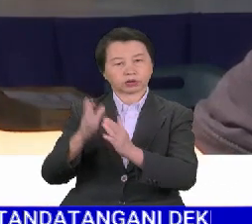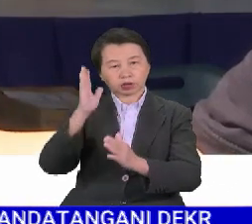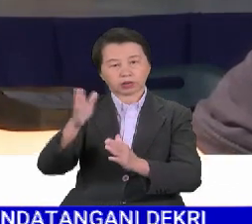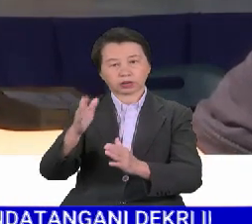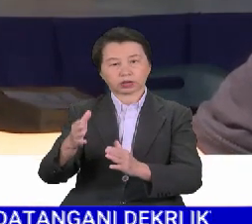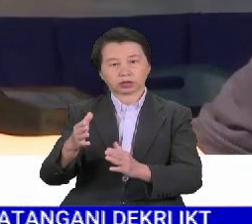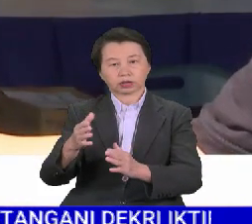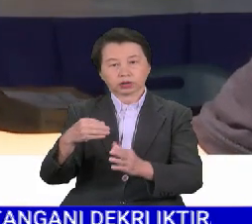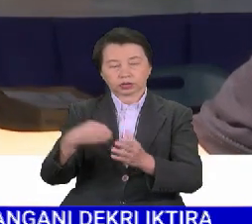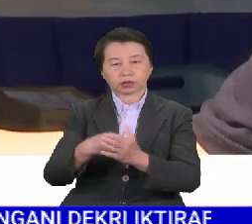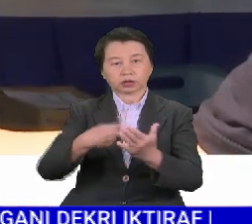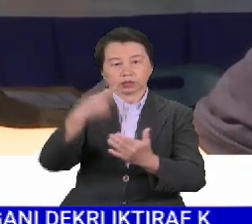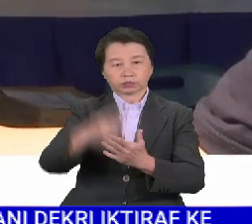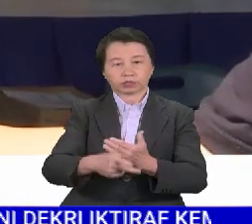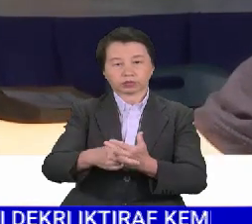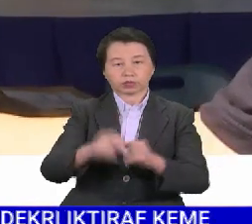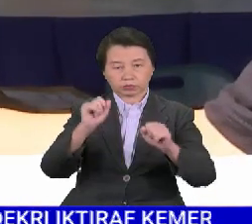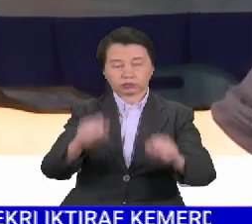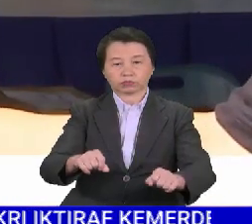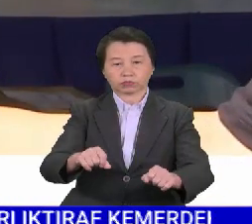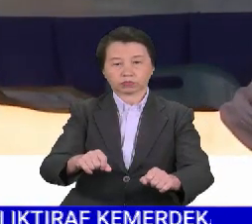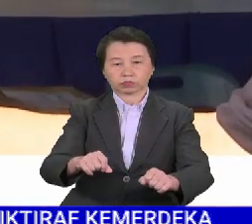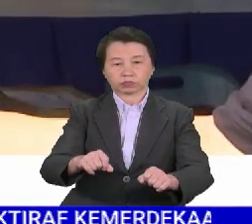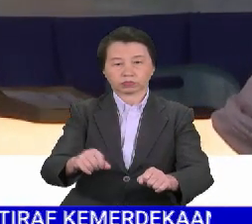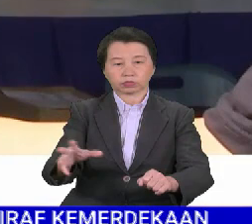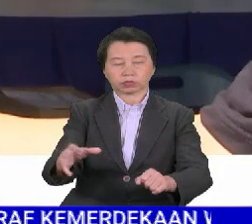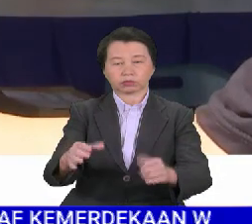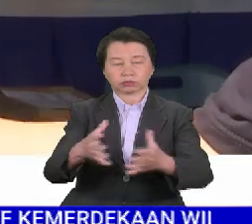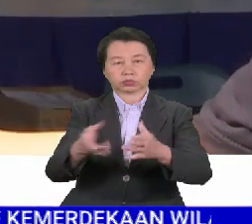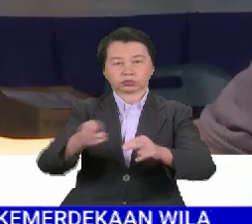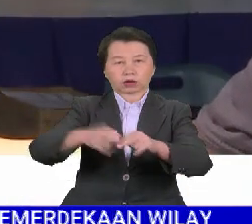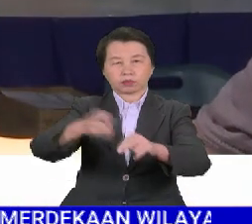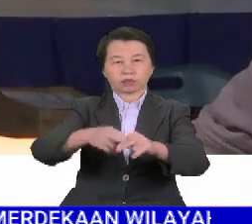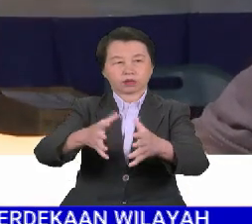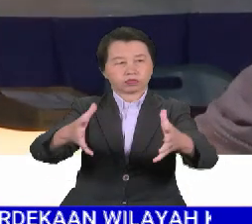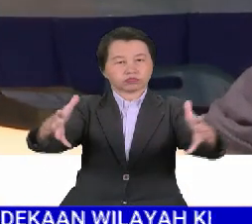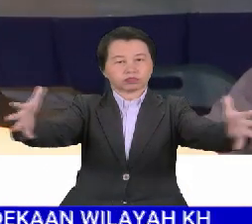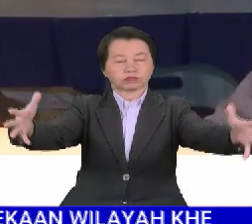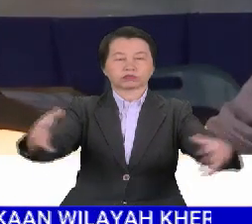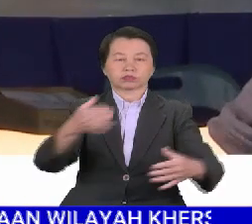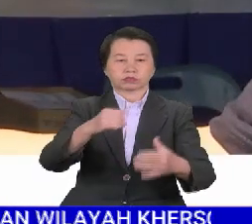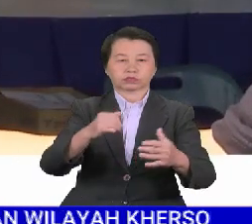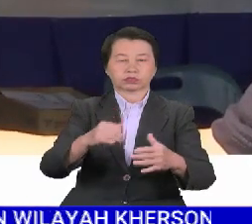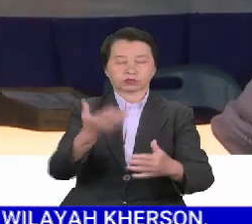akan dalam program tu juga kami boleh memperluaskan